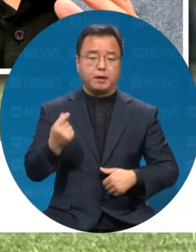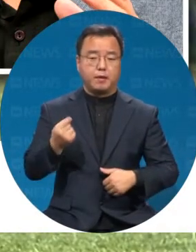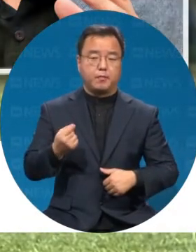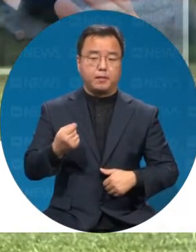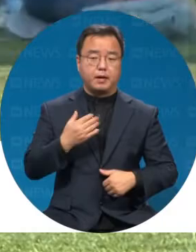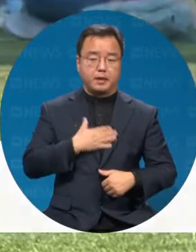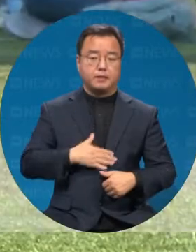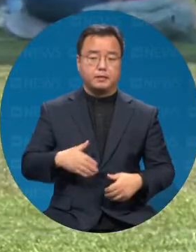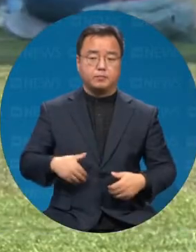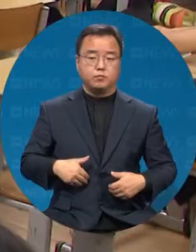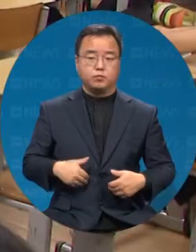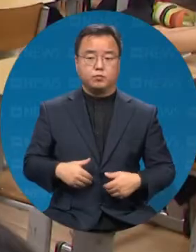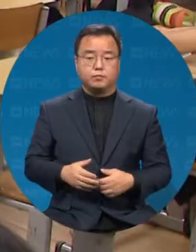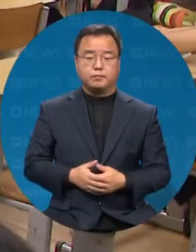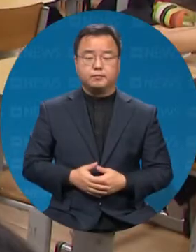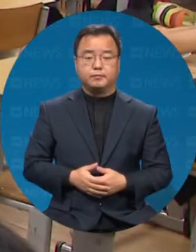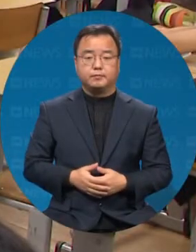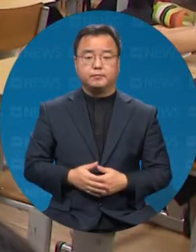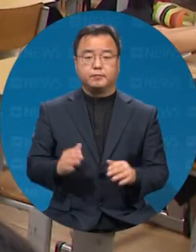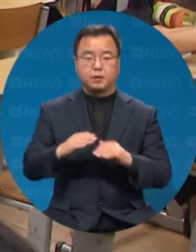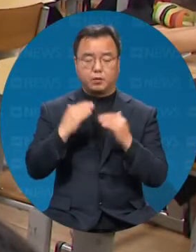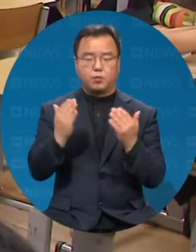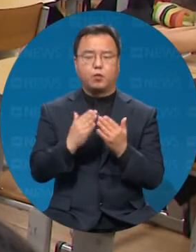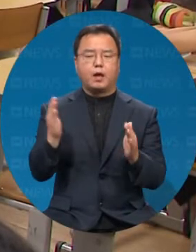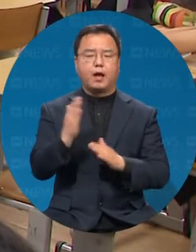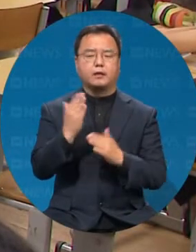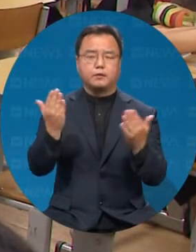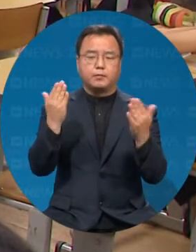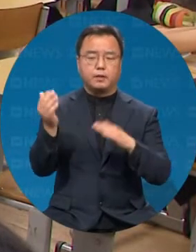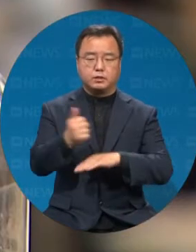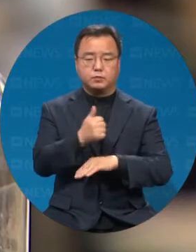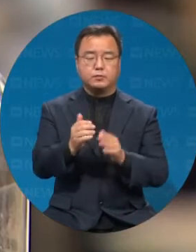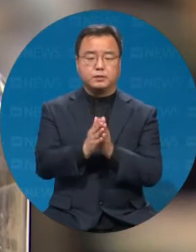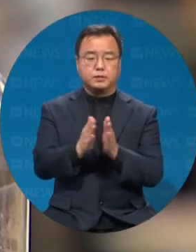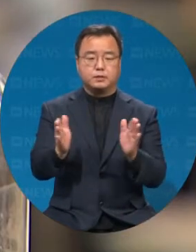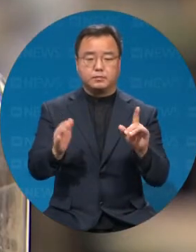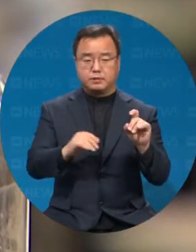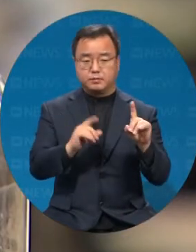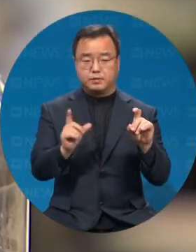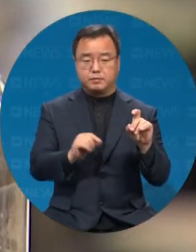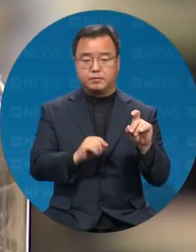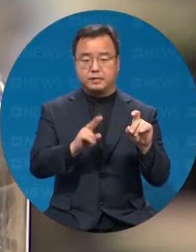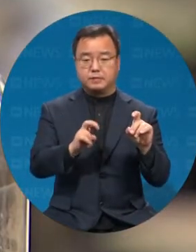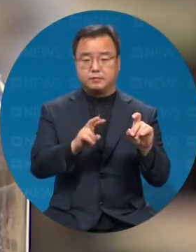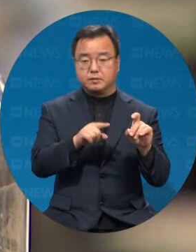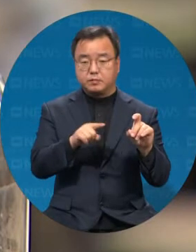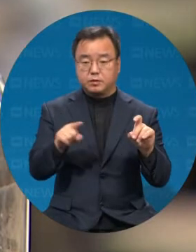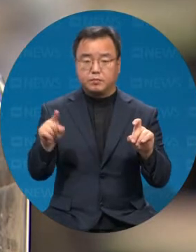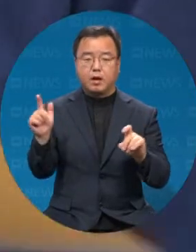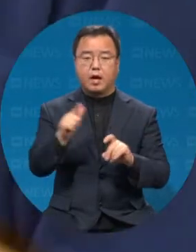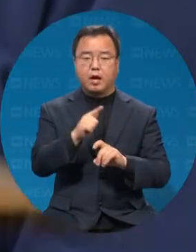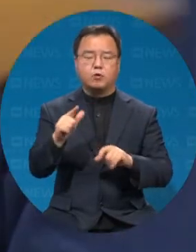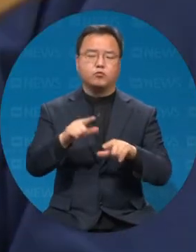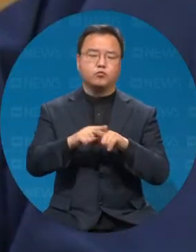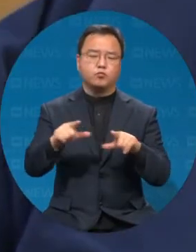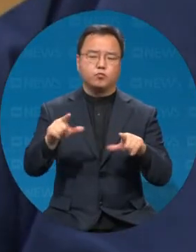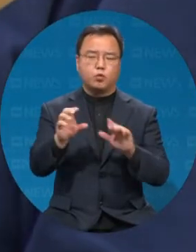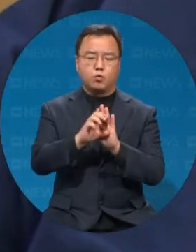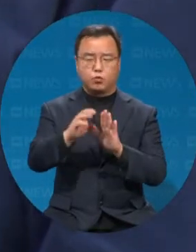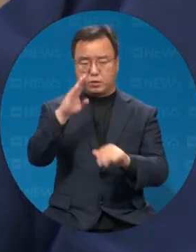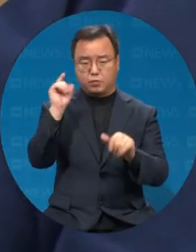됩니다 전면 등교를 시작한 지난 22일부터 어제까지 하루 평균 코론 알고 앞둔 자는 4